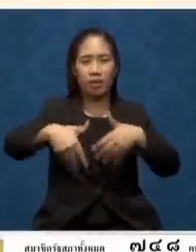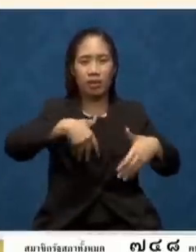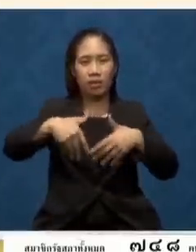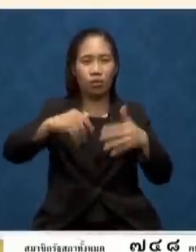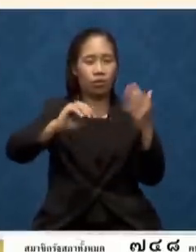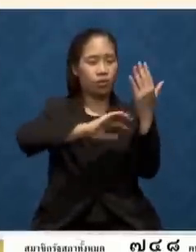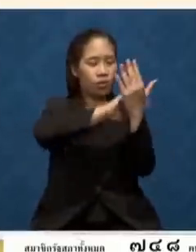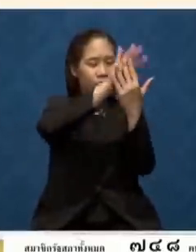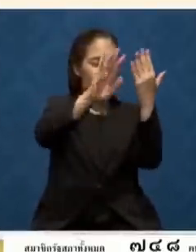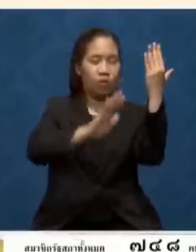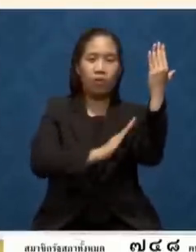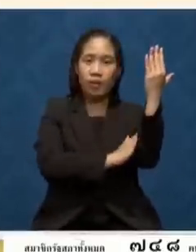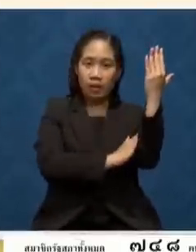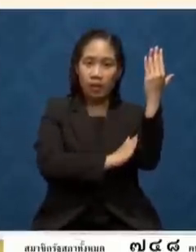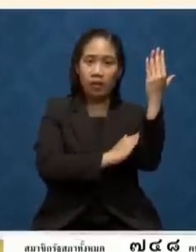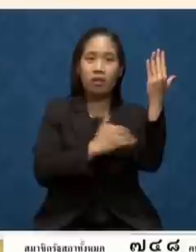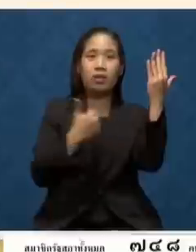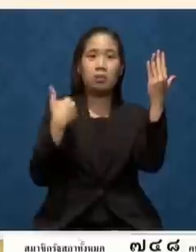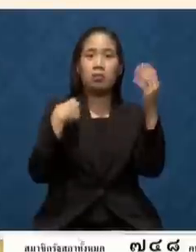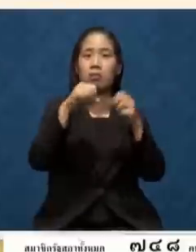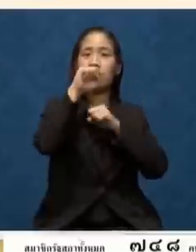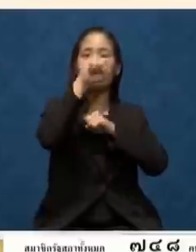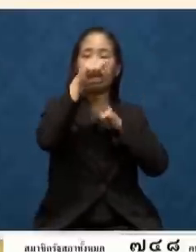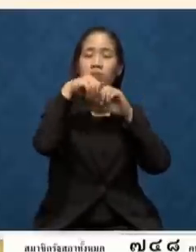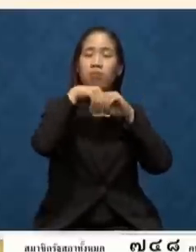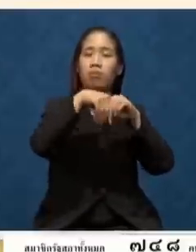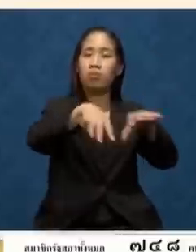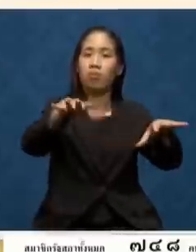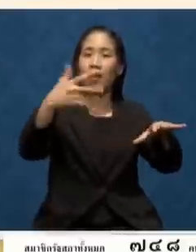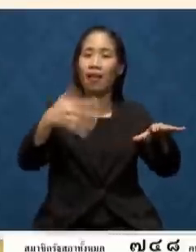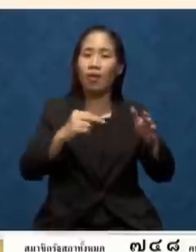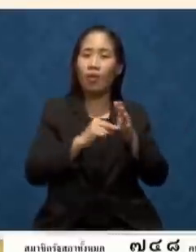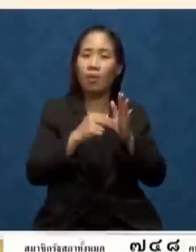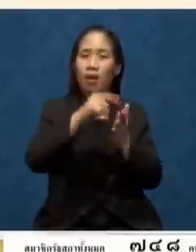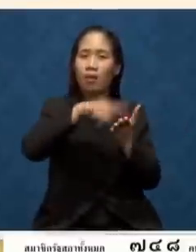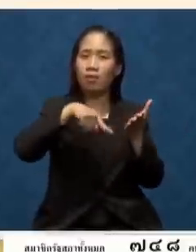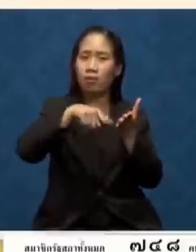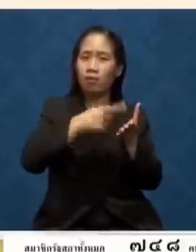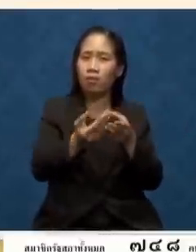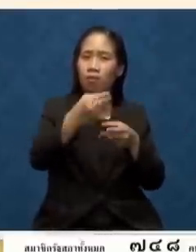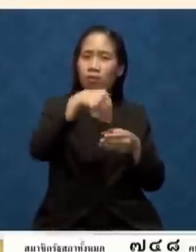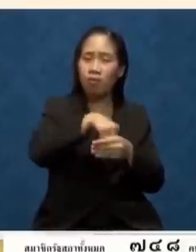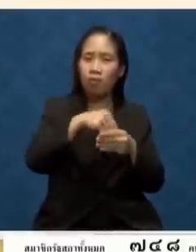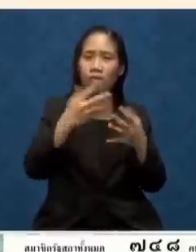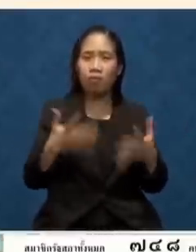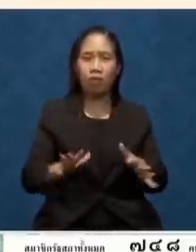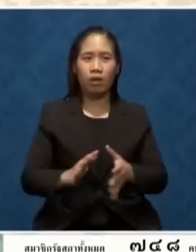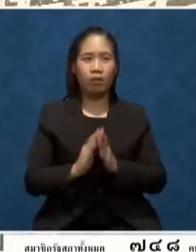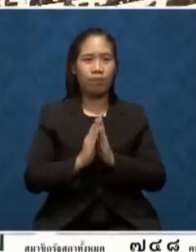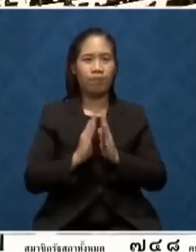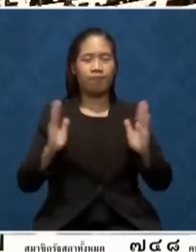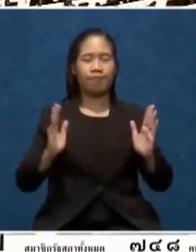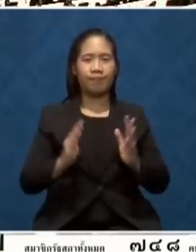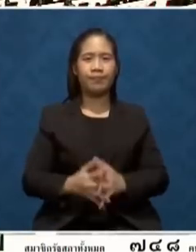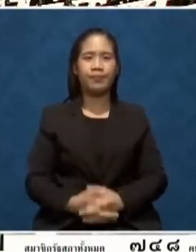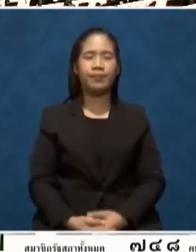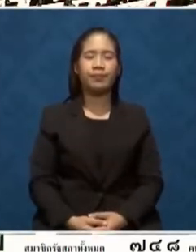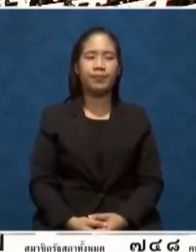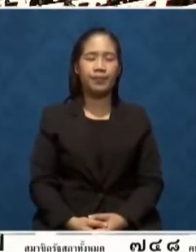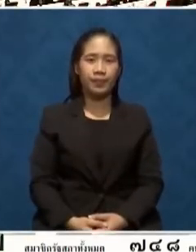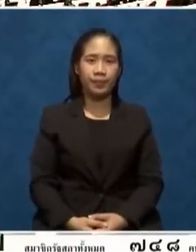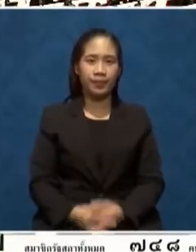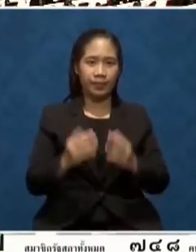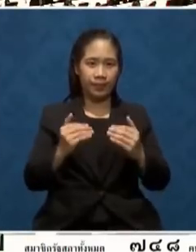ทั่วประเทศที่ได้ประกาศไปชัดเจนแล้วในการเลือกตั้งครั้งที่ผ่านมาขอบคุณครับครับขอบคุณครับ